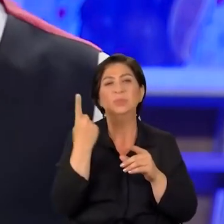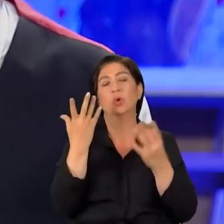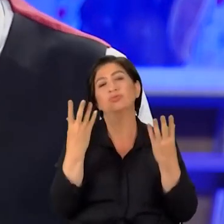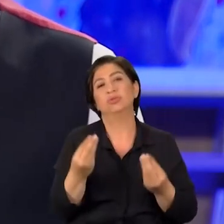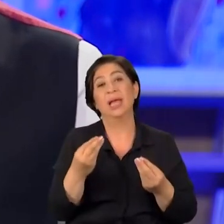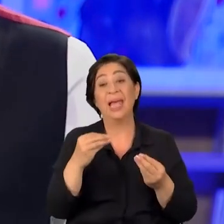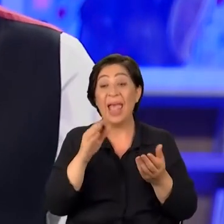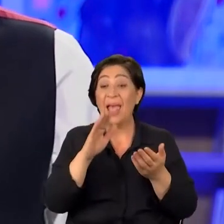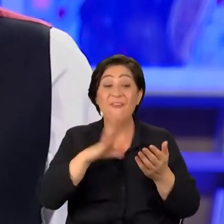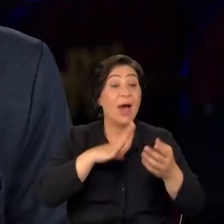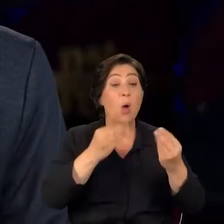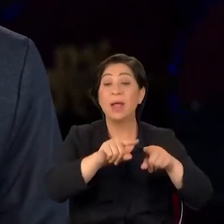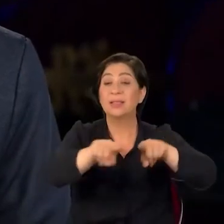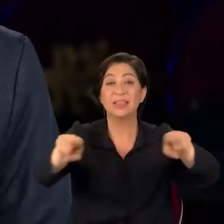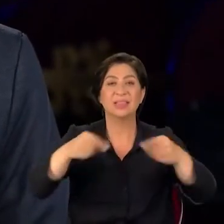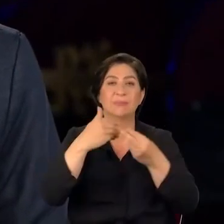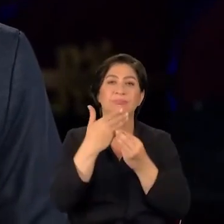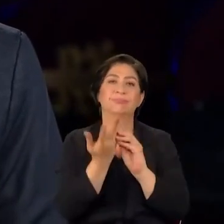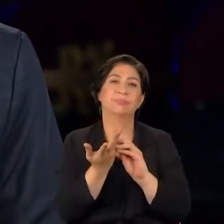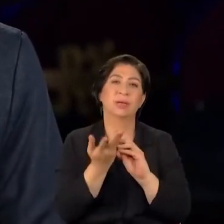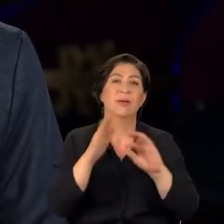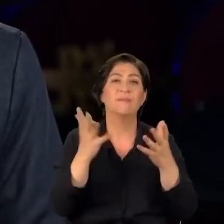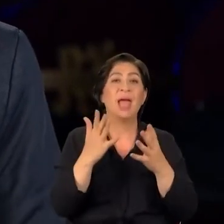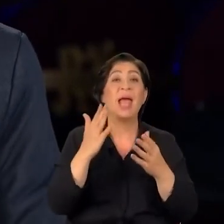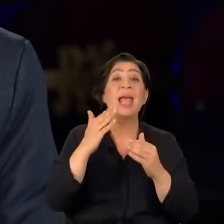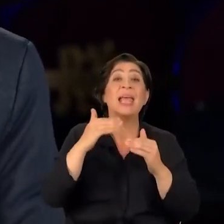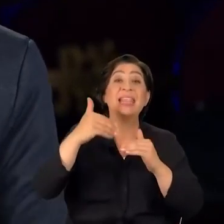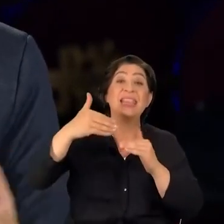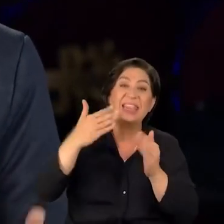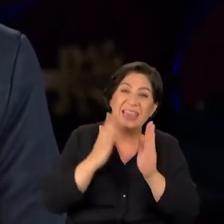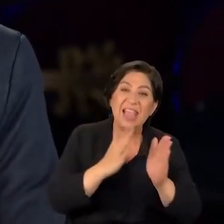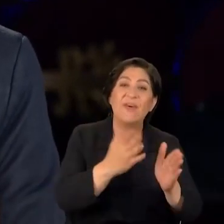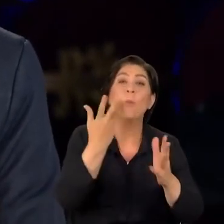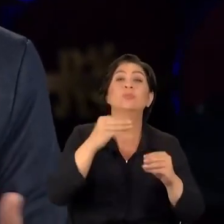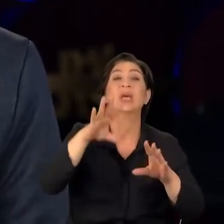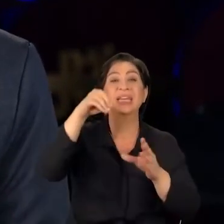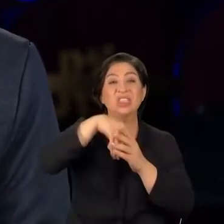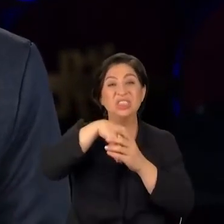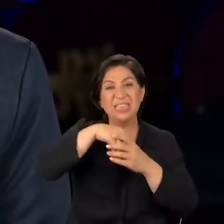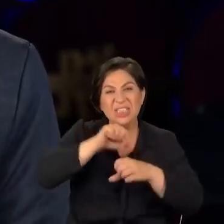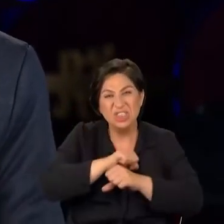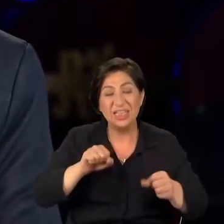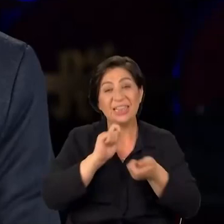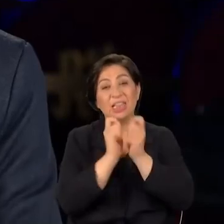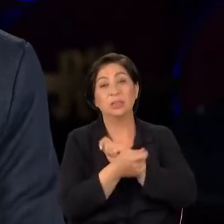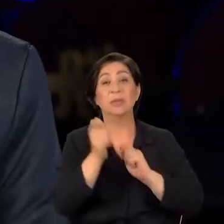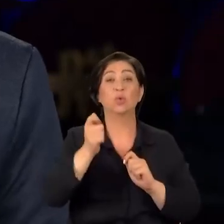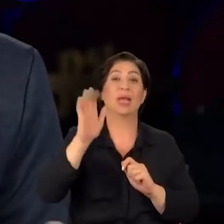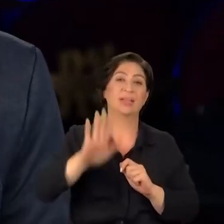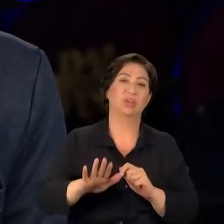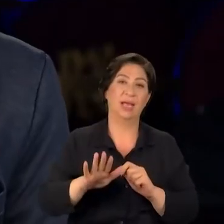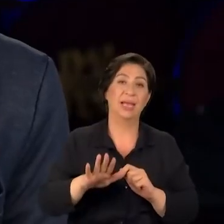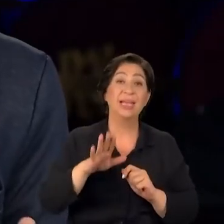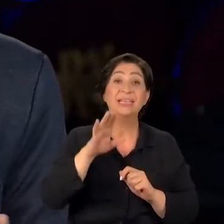olan partiler bir kere dağılacak. Ya da hayatlarını sürdüremeyecek. Ya da içlerinden çatlayıp değişmek zorunda kalacaklar. Çünkü hayat